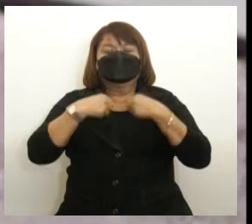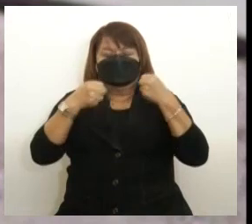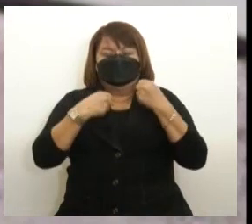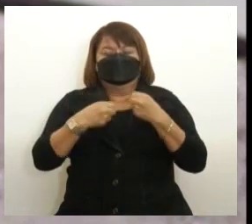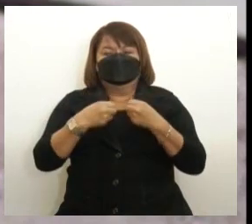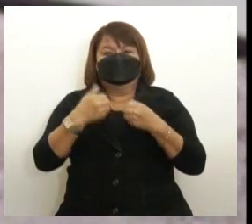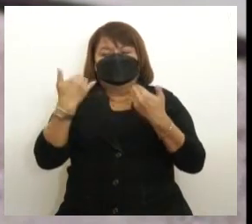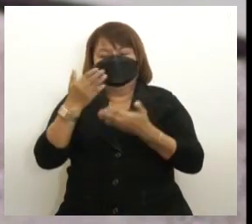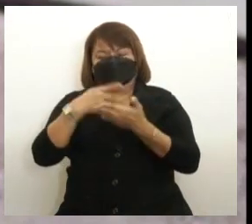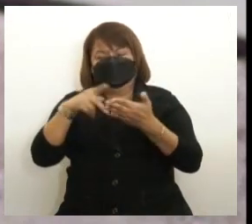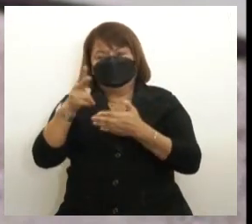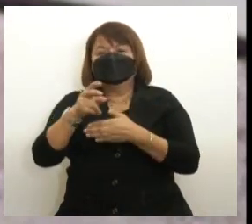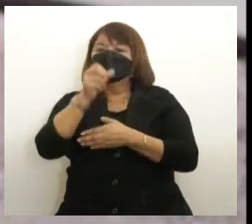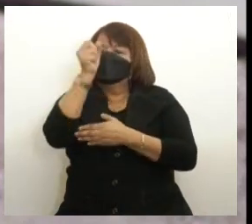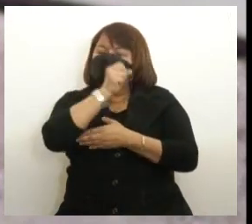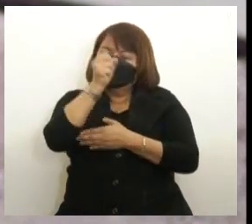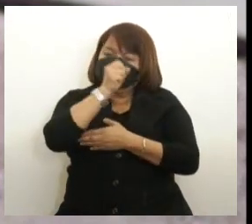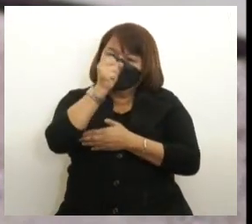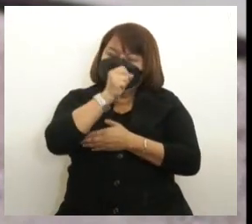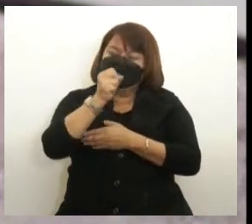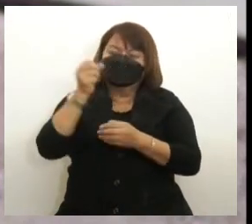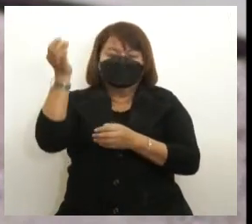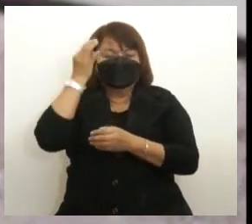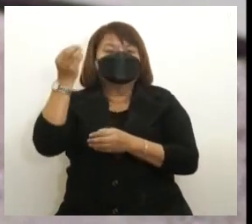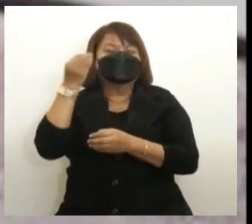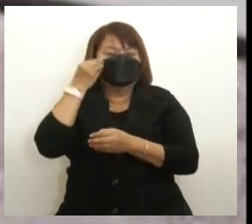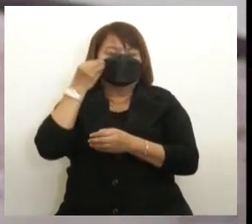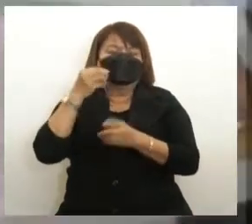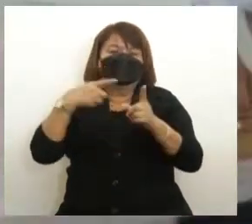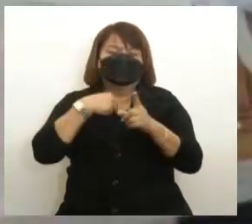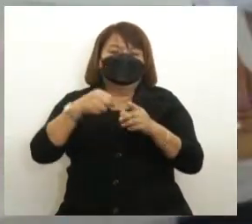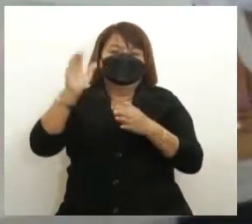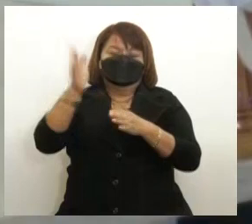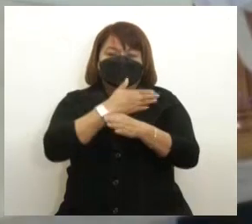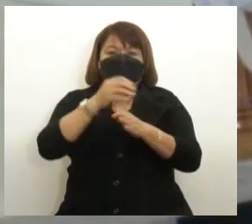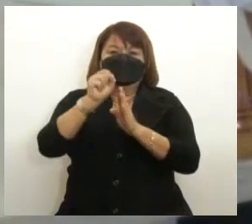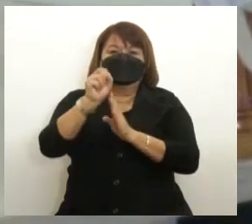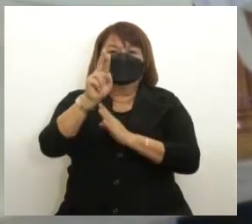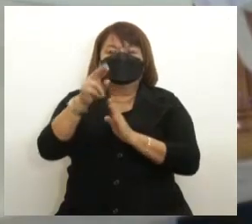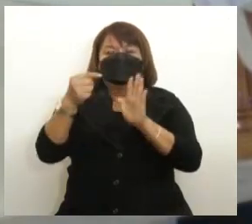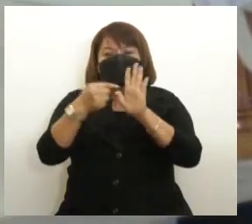คะเขาชอบเพลงสระอาค่ะเป็นเพลงที่จำง่ายค่ะ